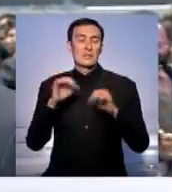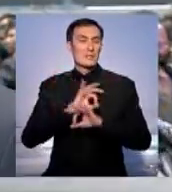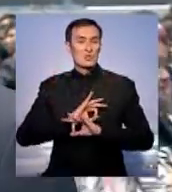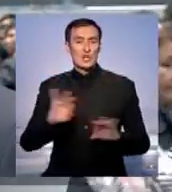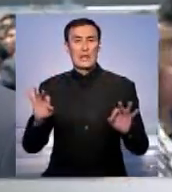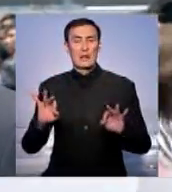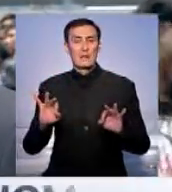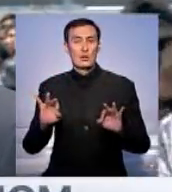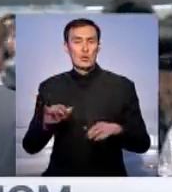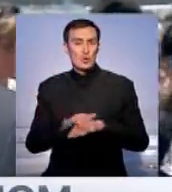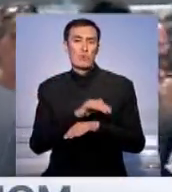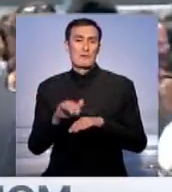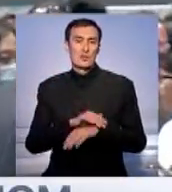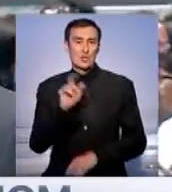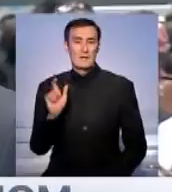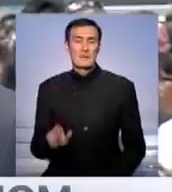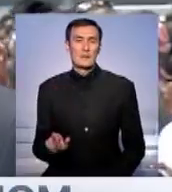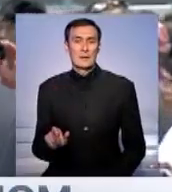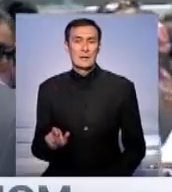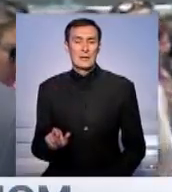замечательного и доброго человека.